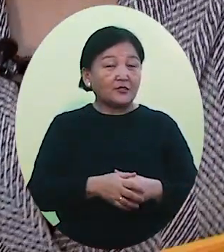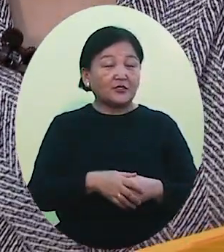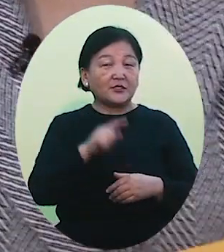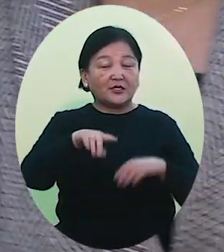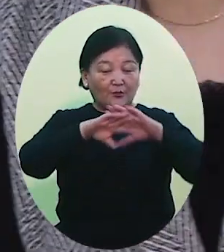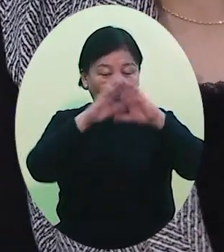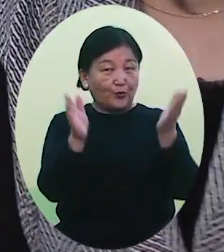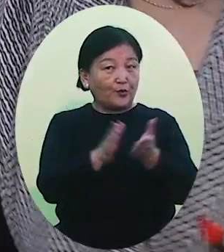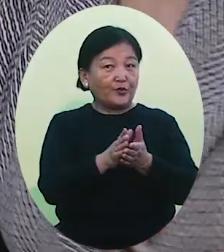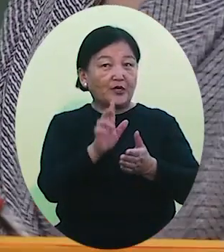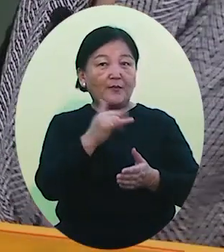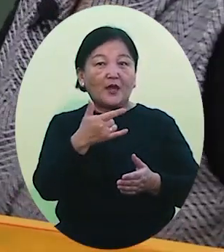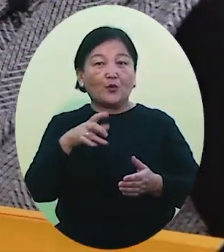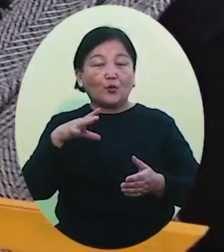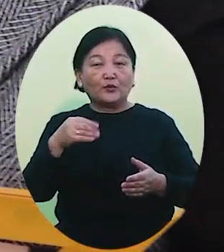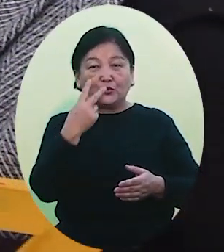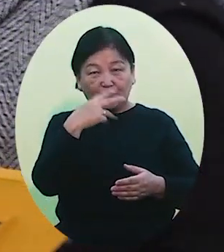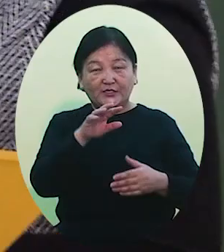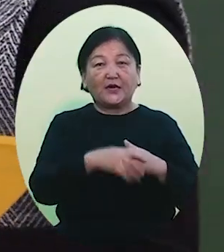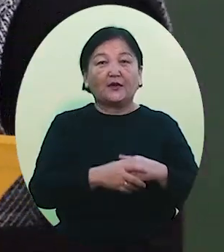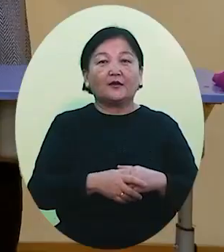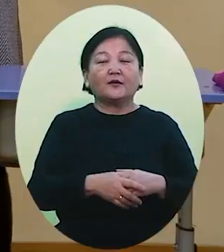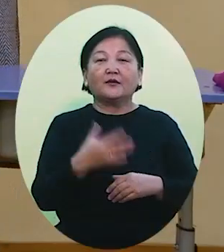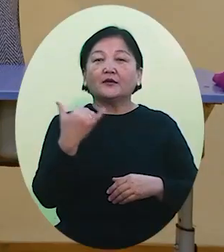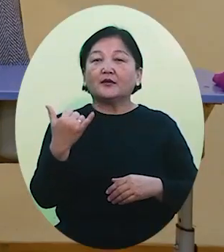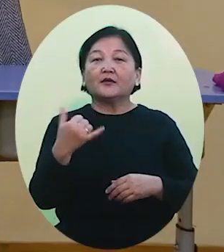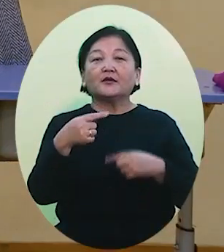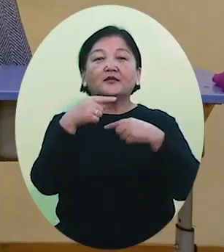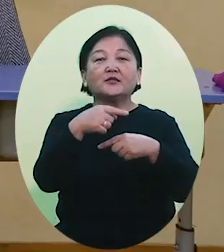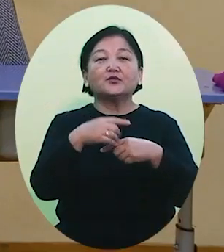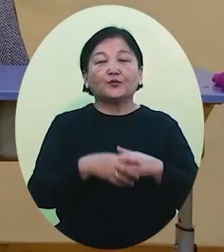би энэ координатын явтгаар байгуулъя. За